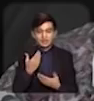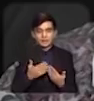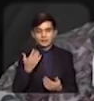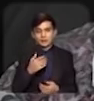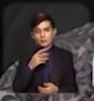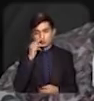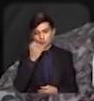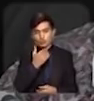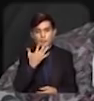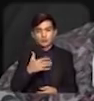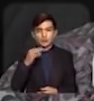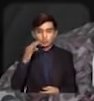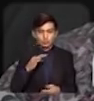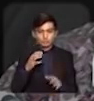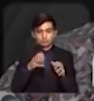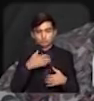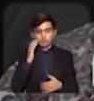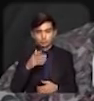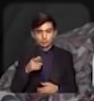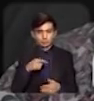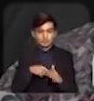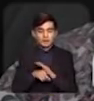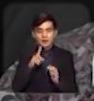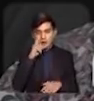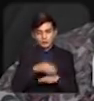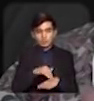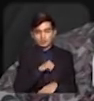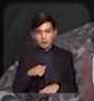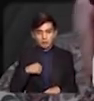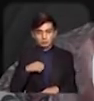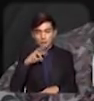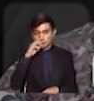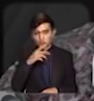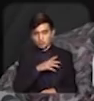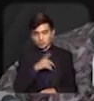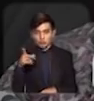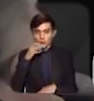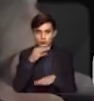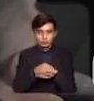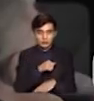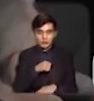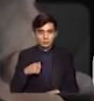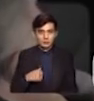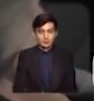50% ұстаймыз дейді. Ондай мысалға болмайды. Үкімет өзі қателесті ма? Соксер жауап берсін.